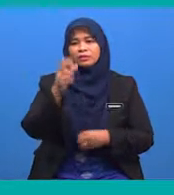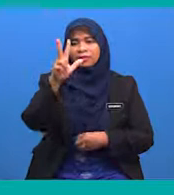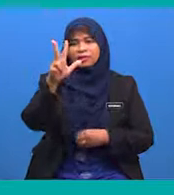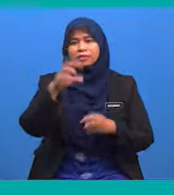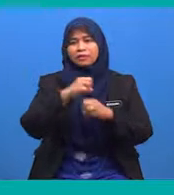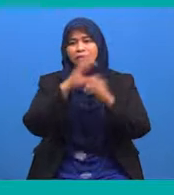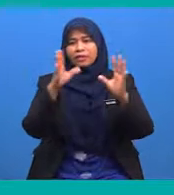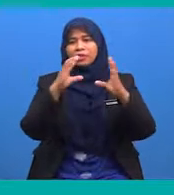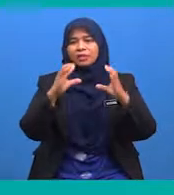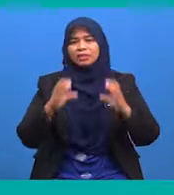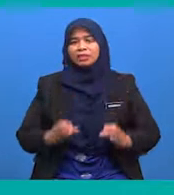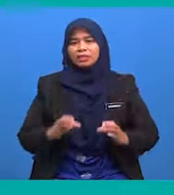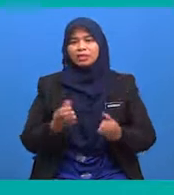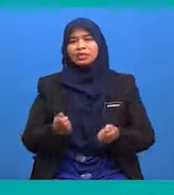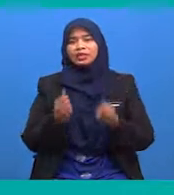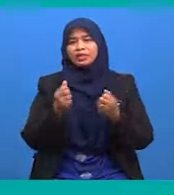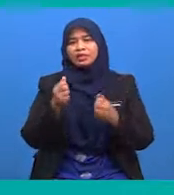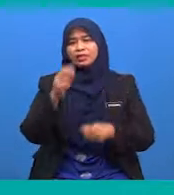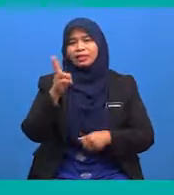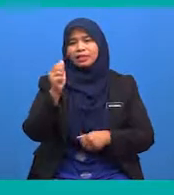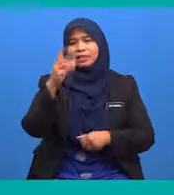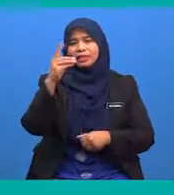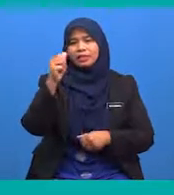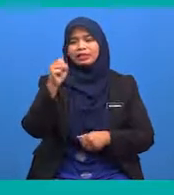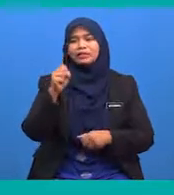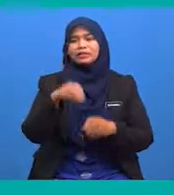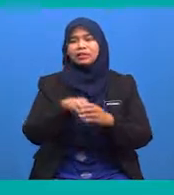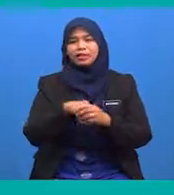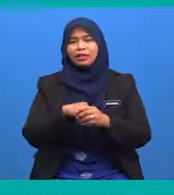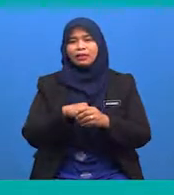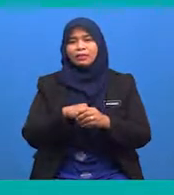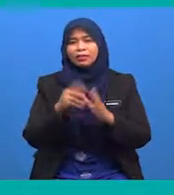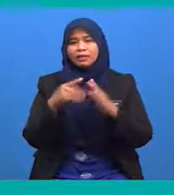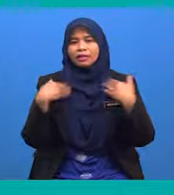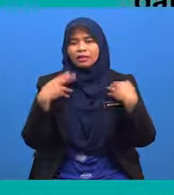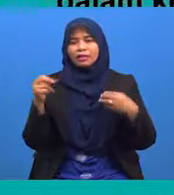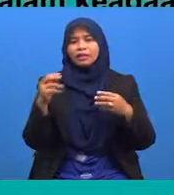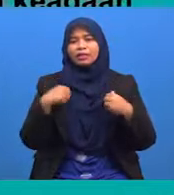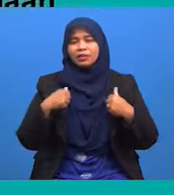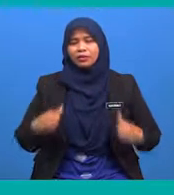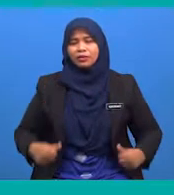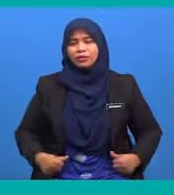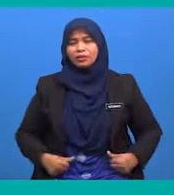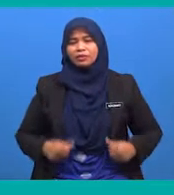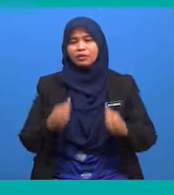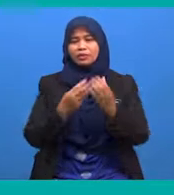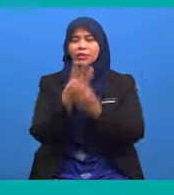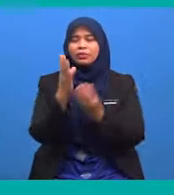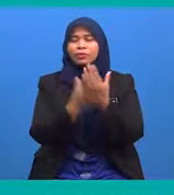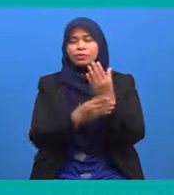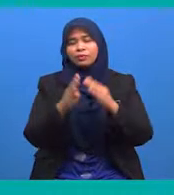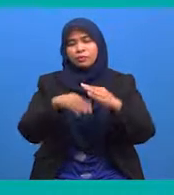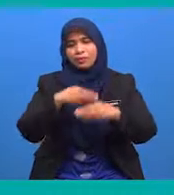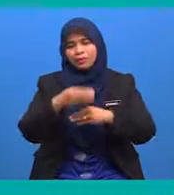menjelaskan cara mengangkat hadas dalam keadaan anggota wuduk berbalut. Dan yang keempat,